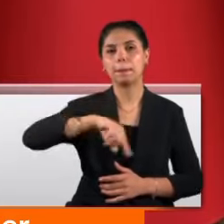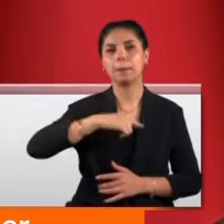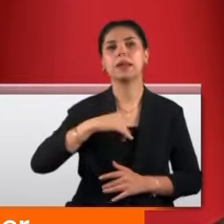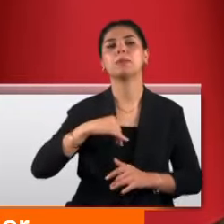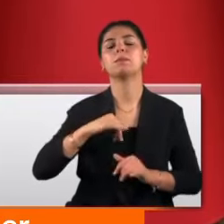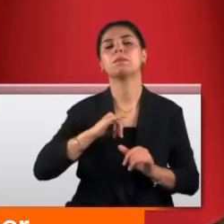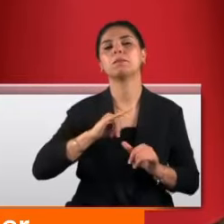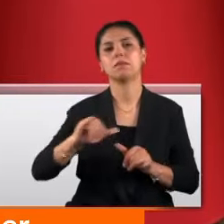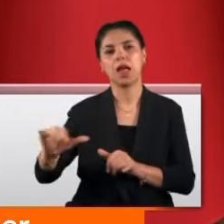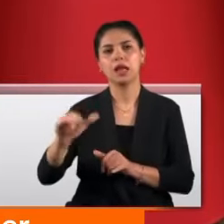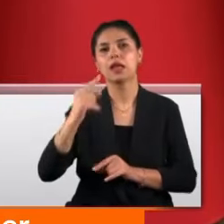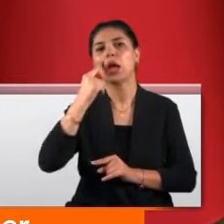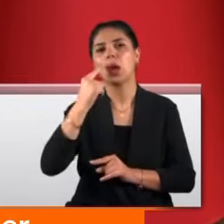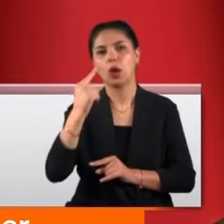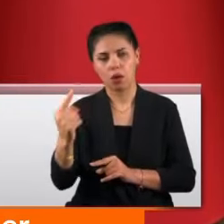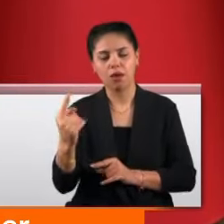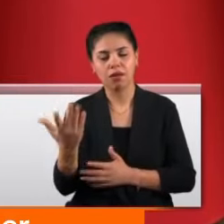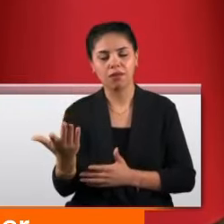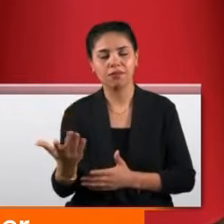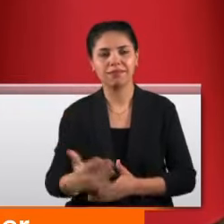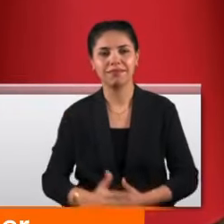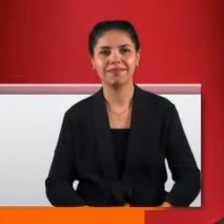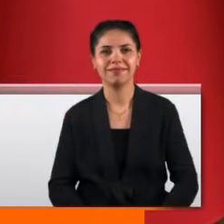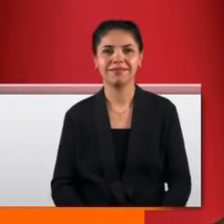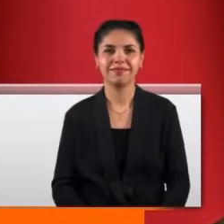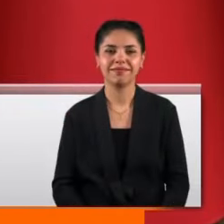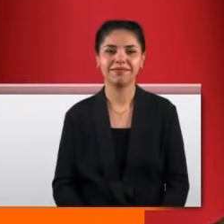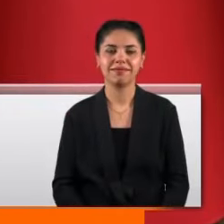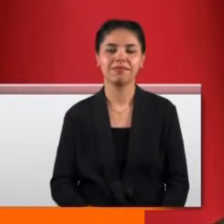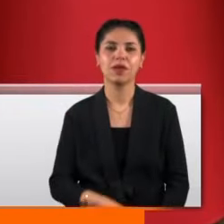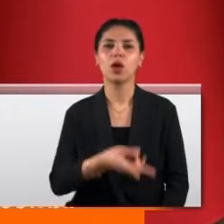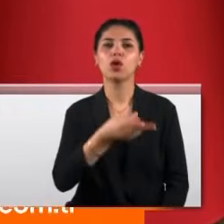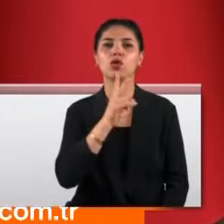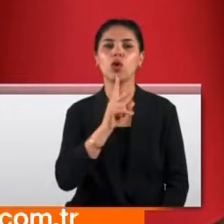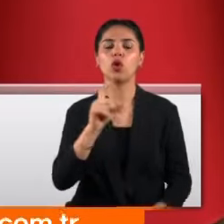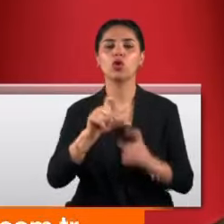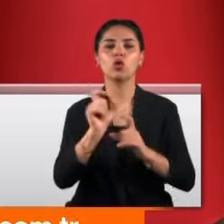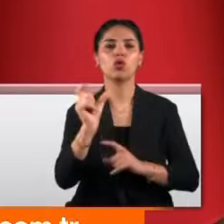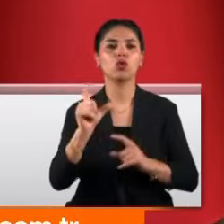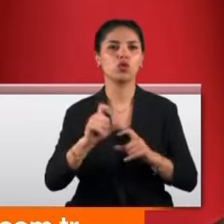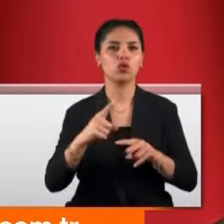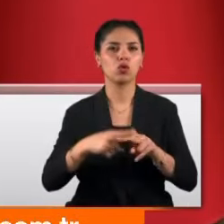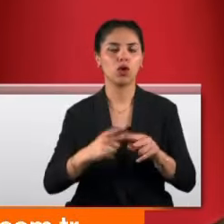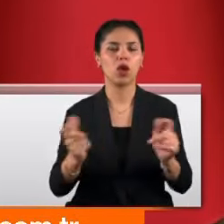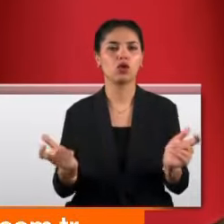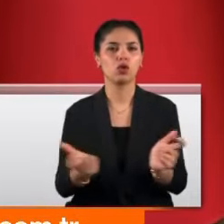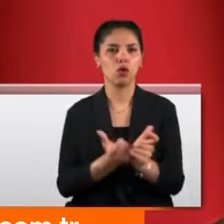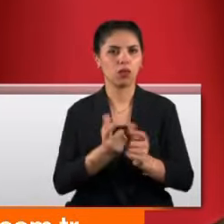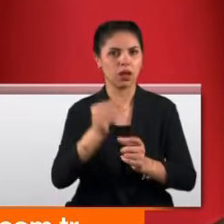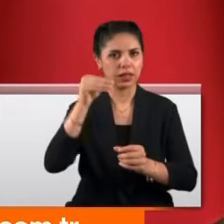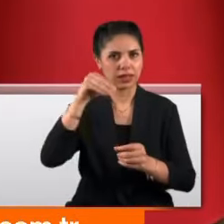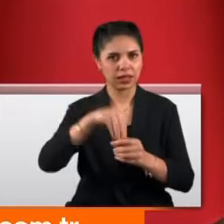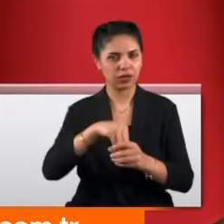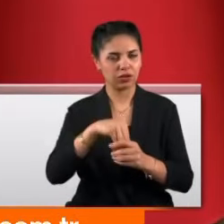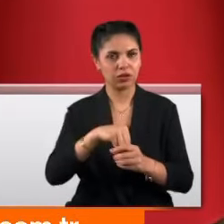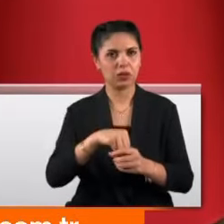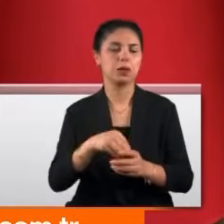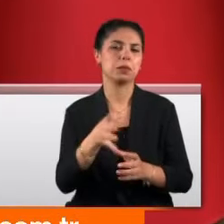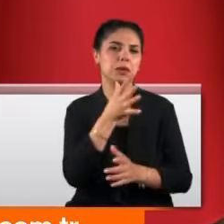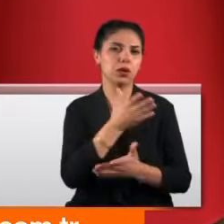hemen aynı konuma gelmiştir. Son Şuşa zirvesinde de